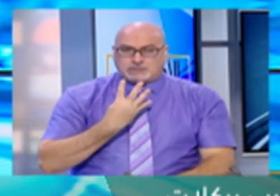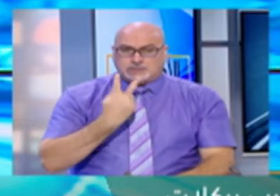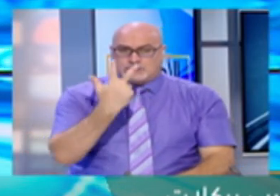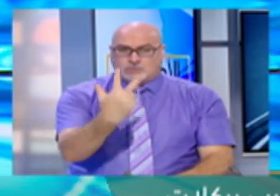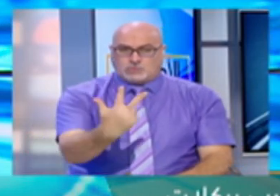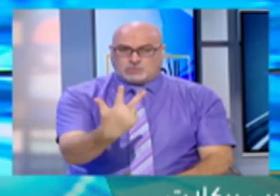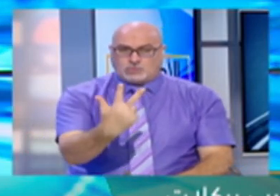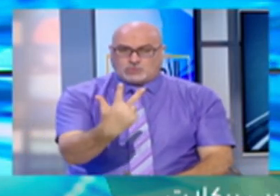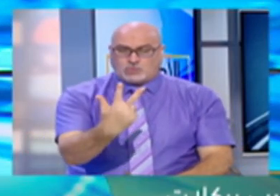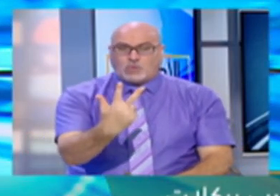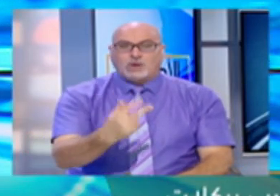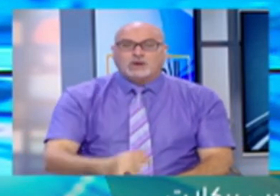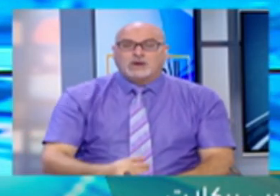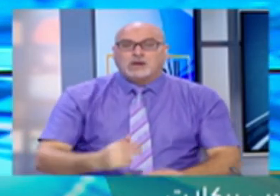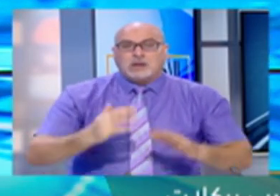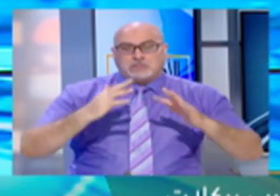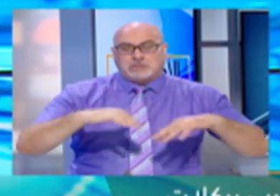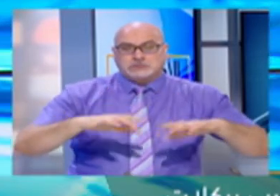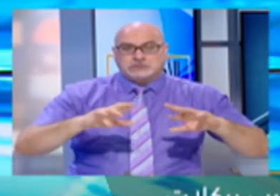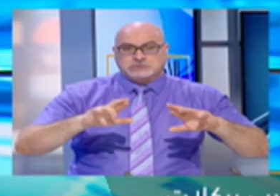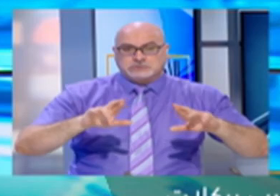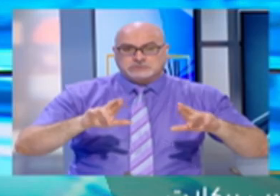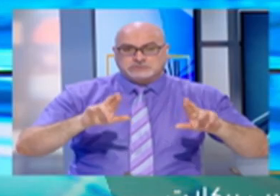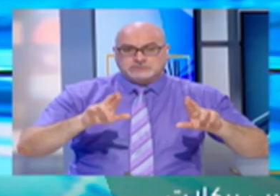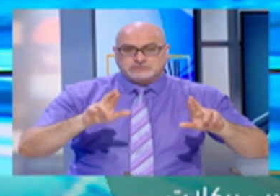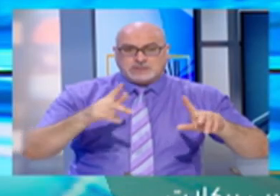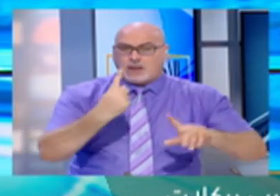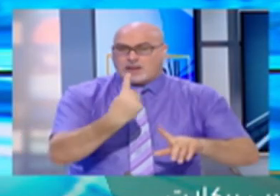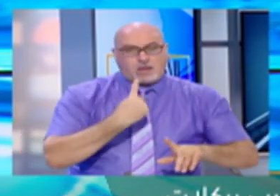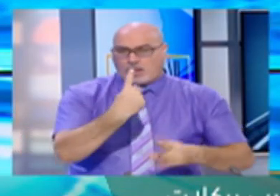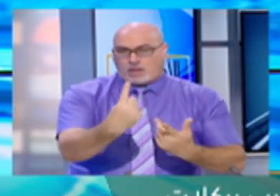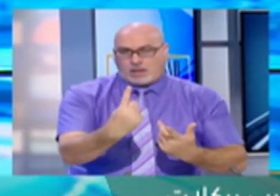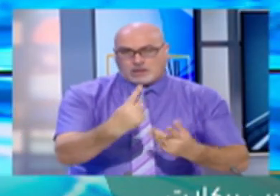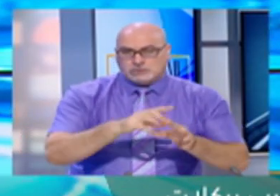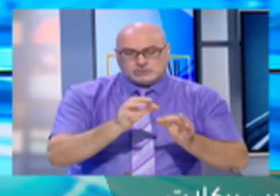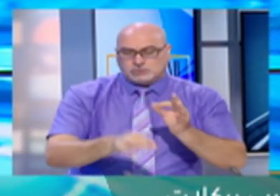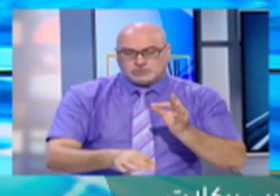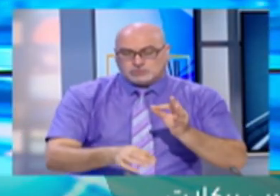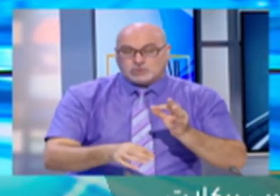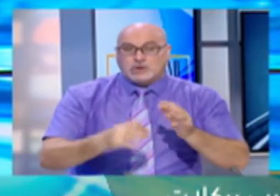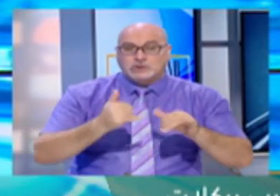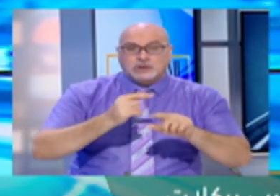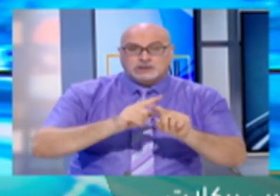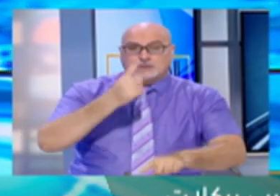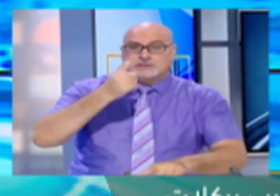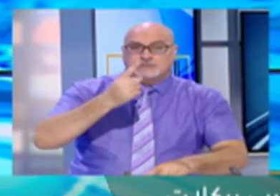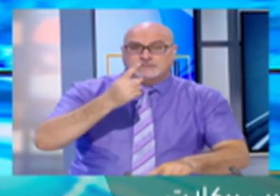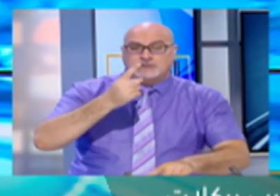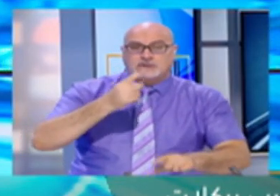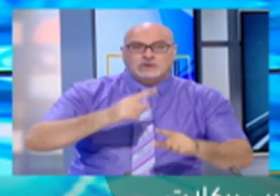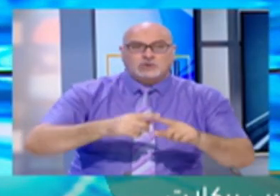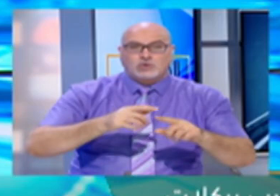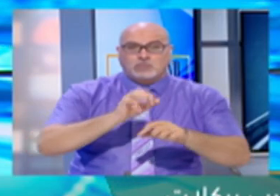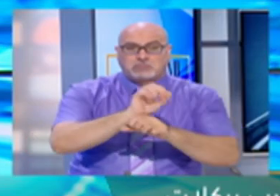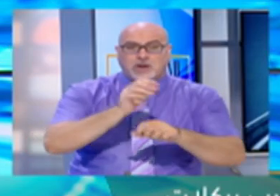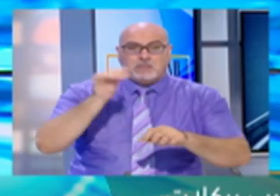4-3 بعد انتهاء المباراة بالتعادل بهدف لمثله، برسم الدور الربع النهائي بملعب القاهرة